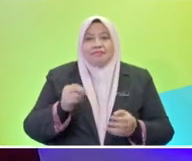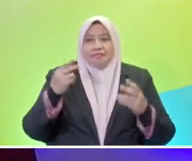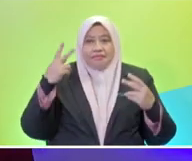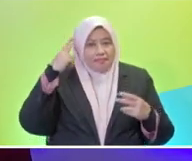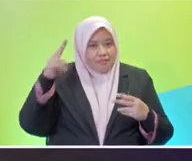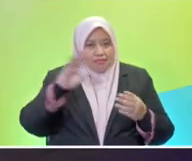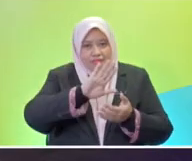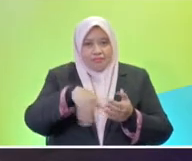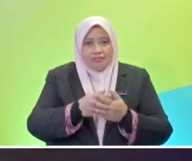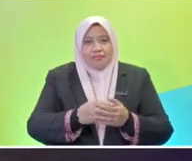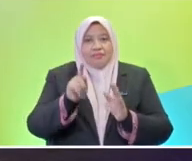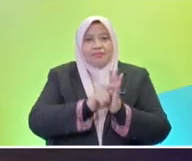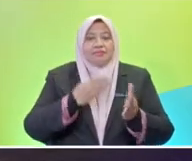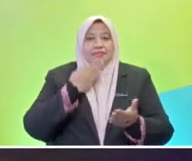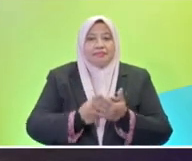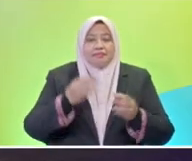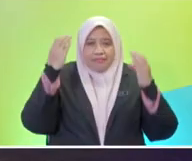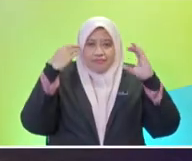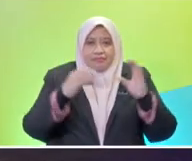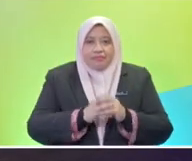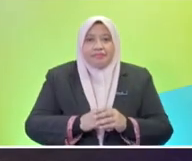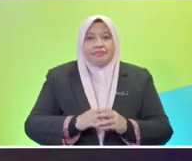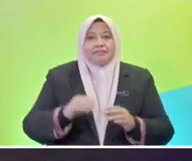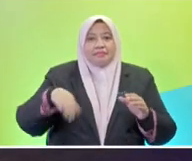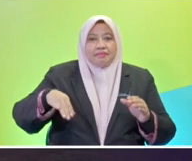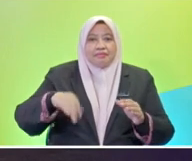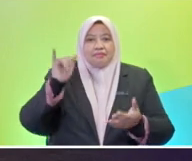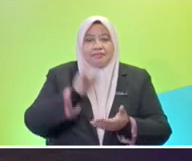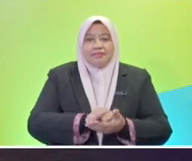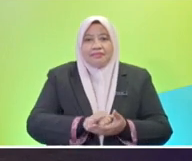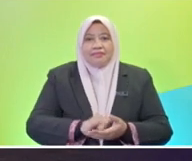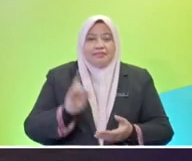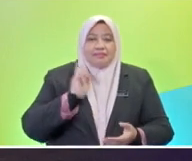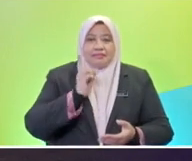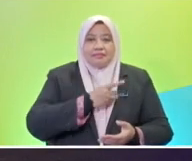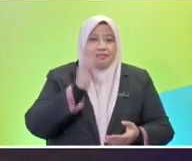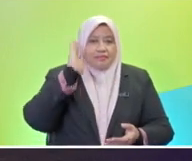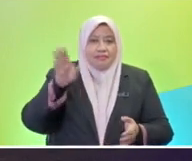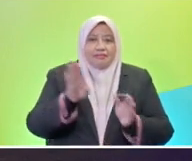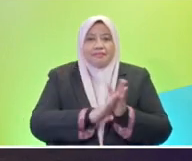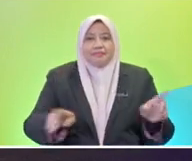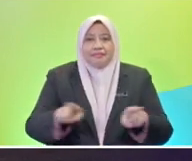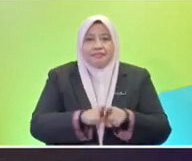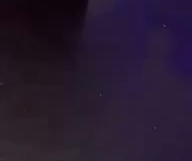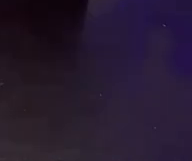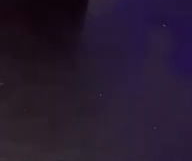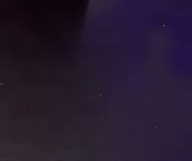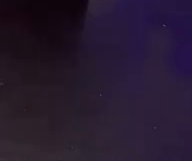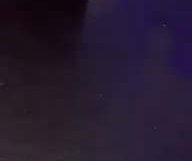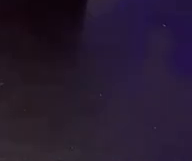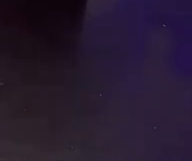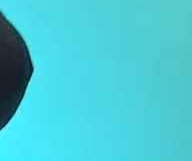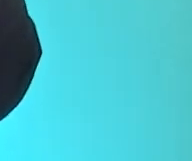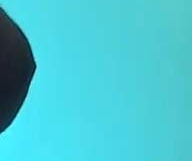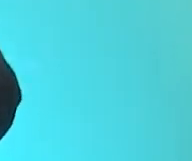Khabar baik. Akmal, khabar? Terbaiklah, cikgu. Tapi sebelum tu, cikgu Noraini, kita juga akan bersama dengan juru bahasa isyarat iaitu